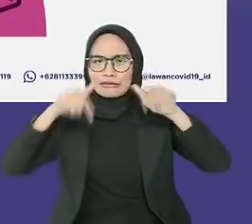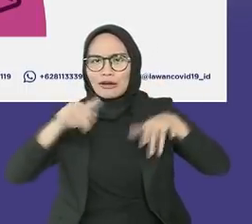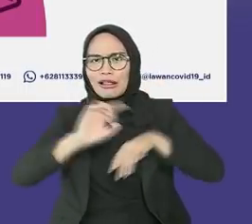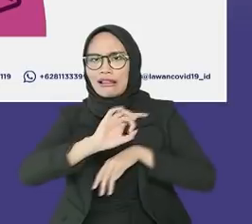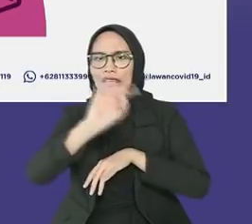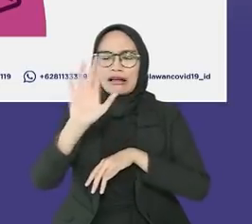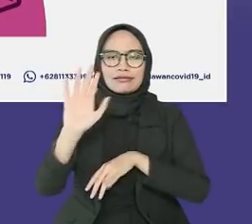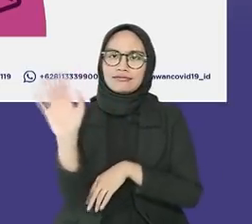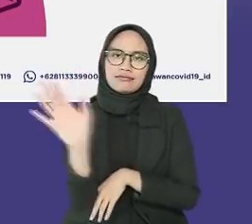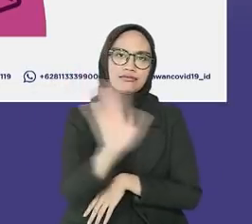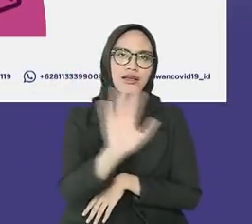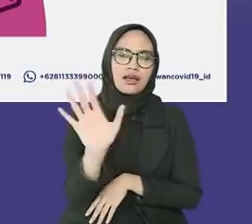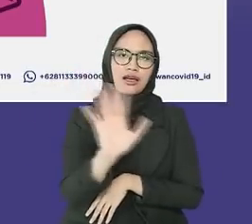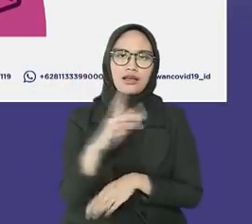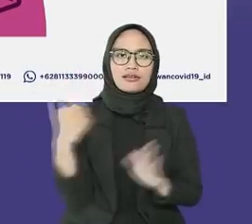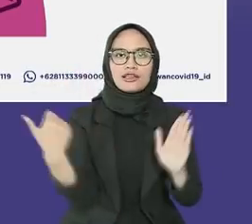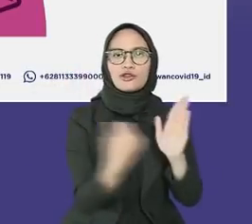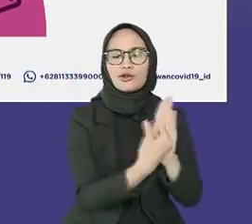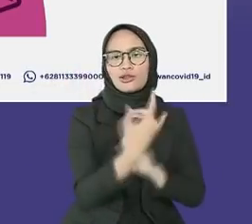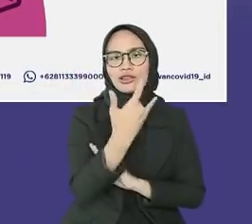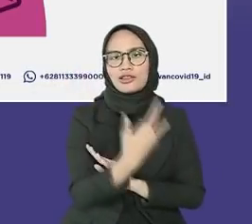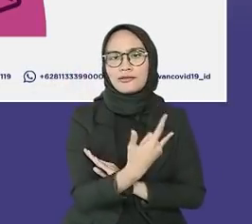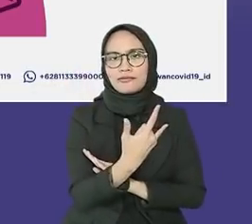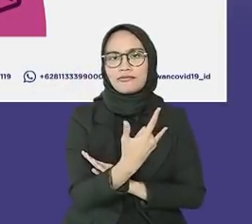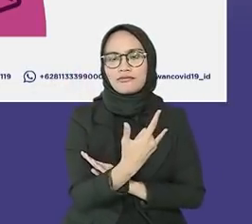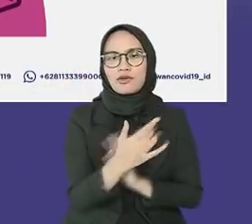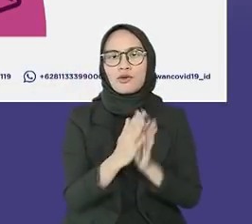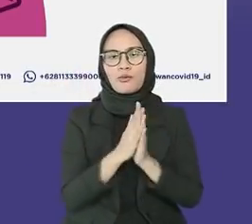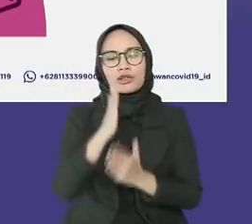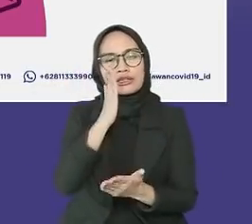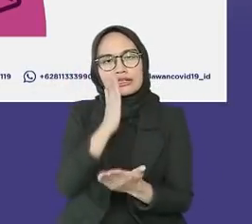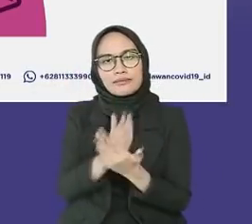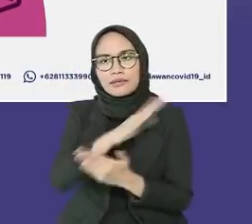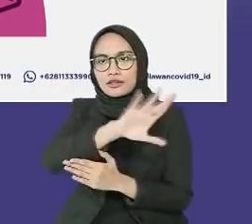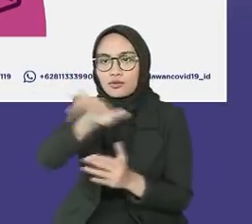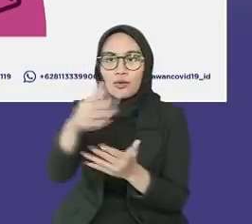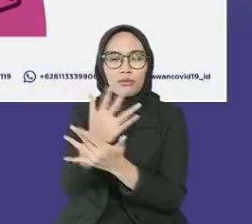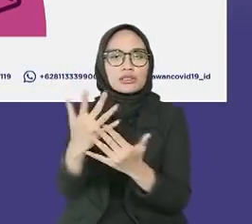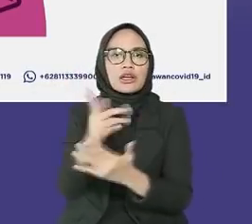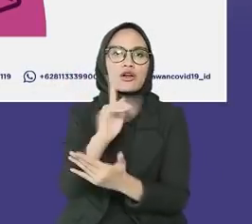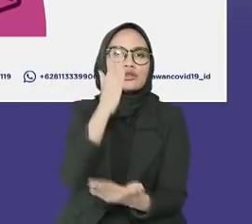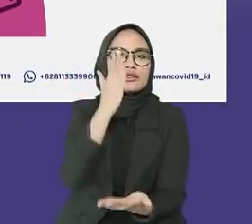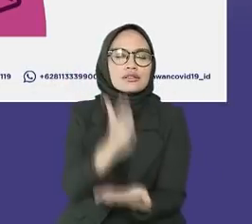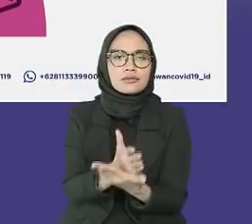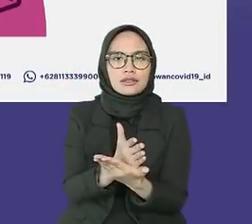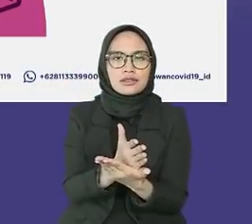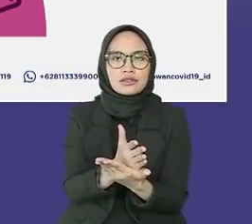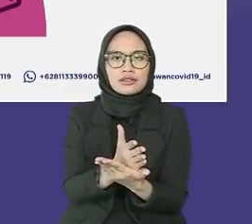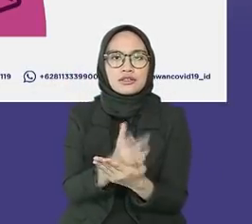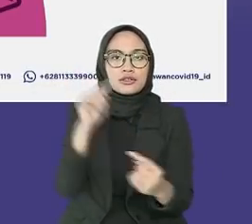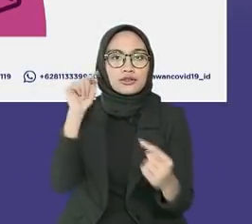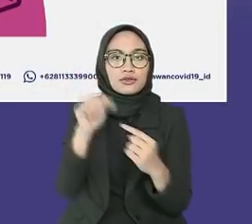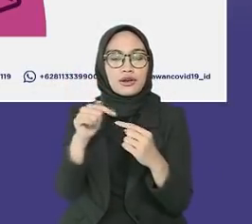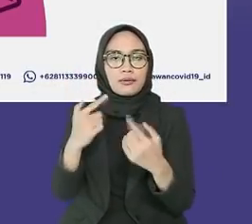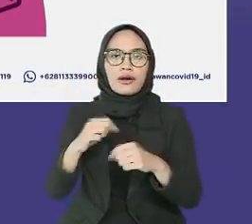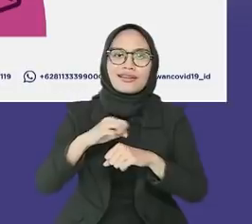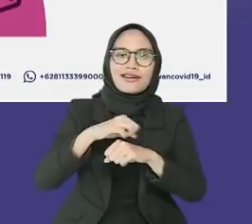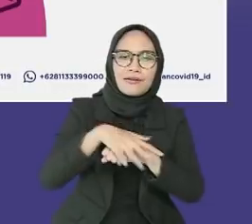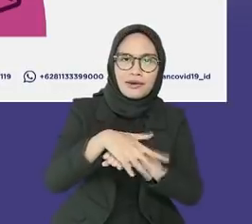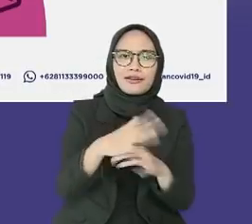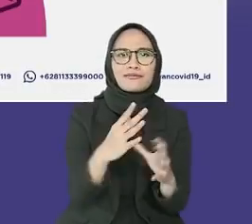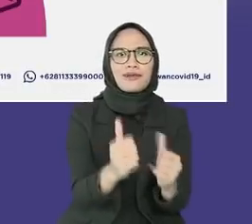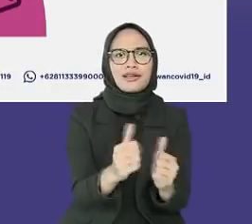maupun kebijakan yang ada. Dibutuhkan kedisiplinan yang tinggi agar kebijakan dapat memberikan dampak yang signifikan